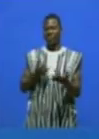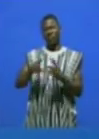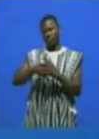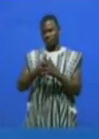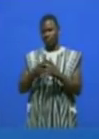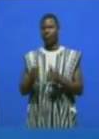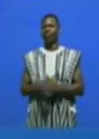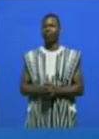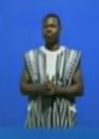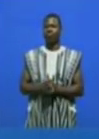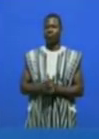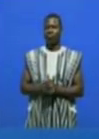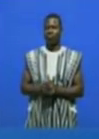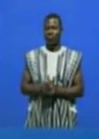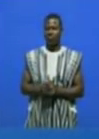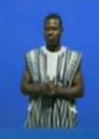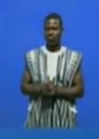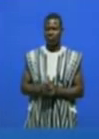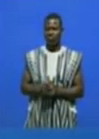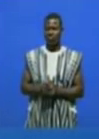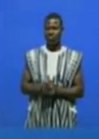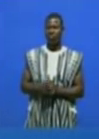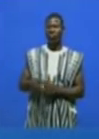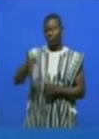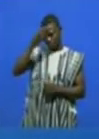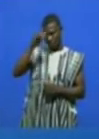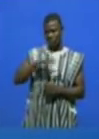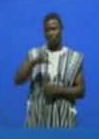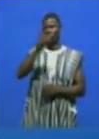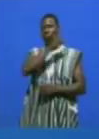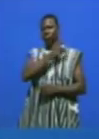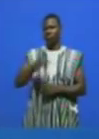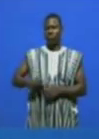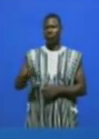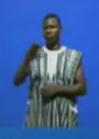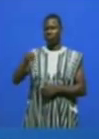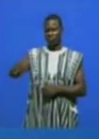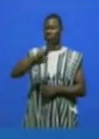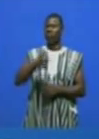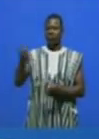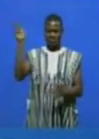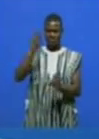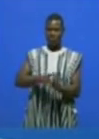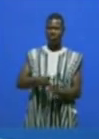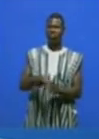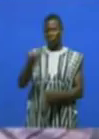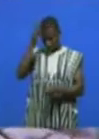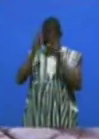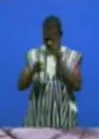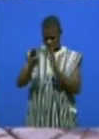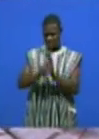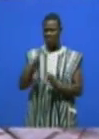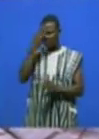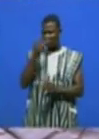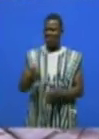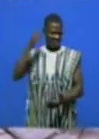la mangue et mais vous étiez au tribunal ce matin alors pourquoi la suspension du procès et voilà le sujet qui a été évoquée